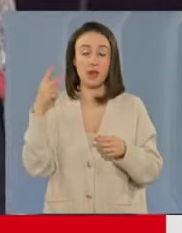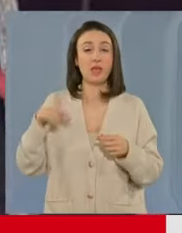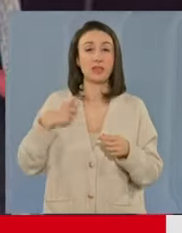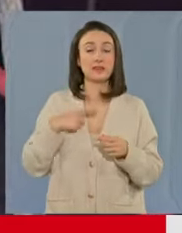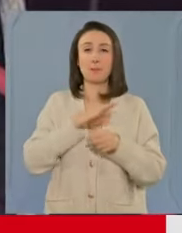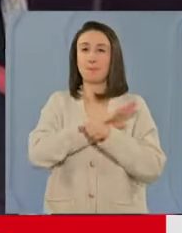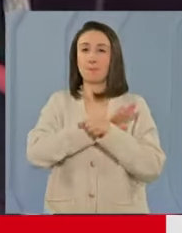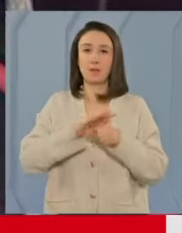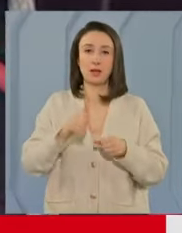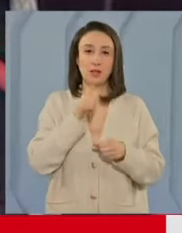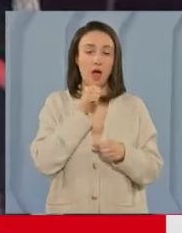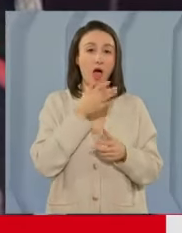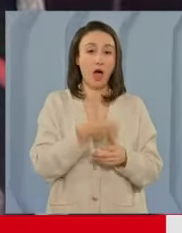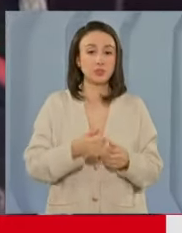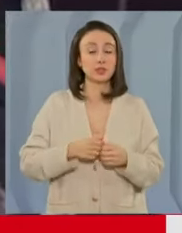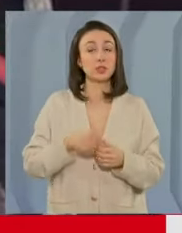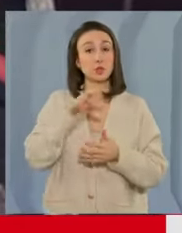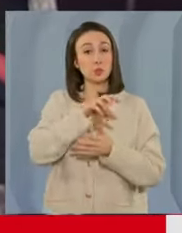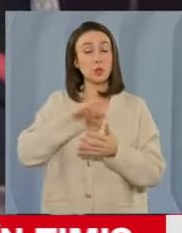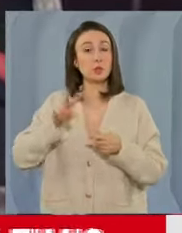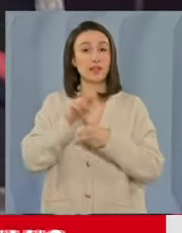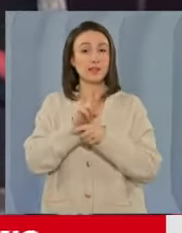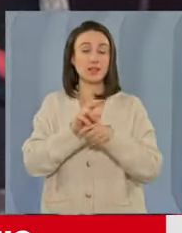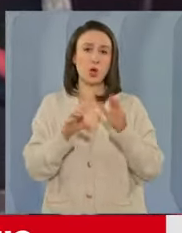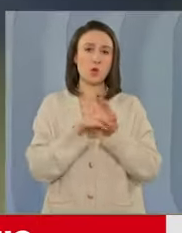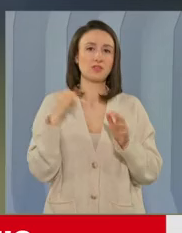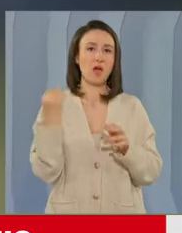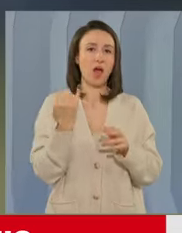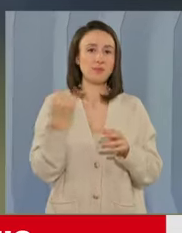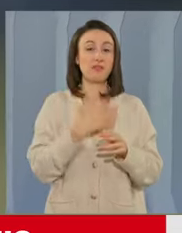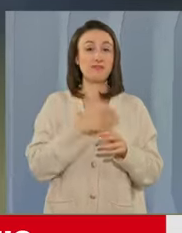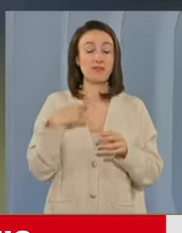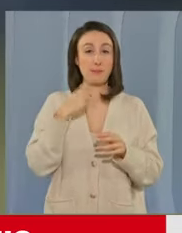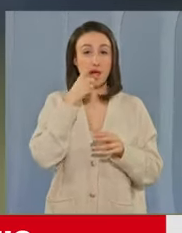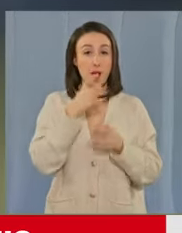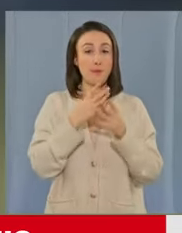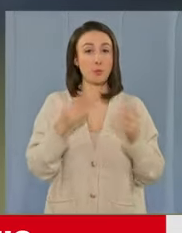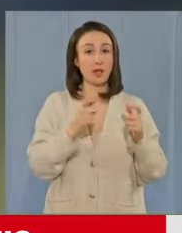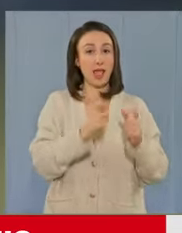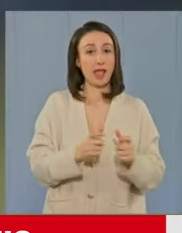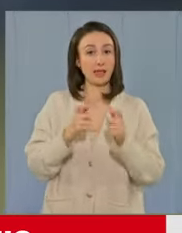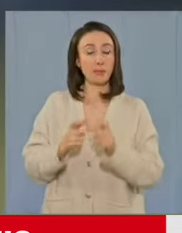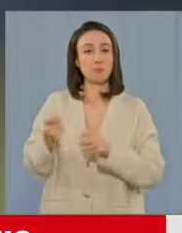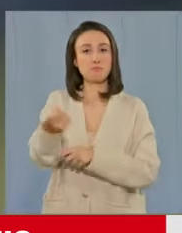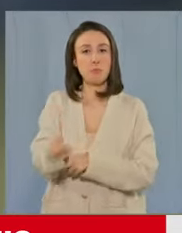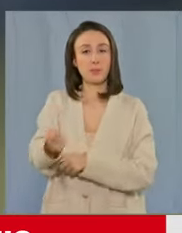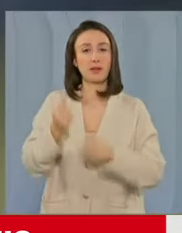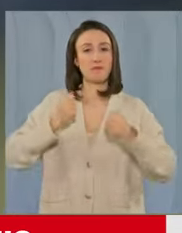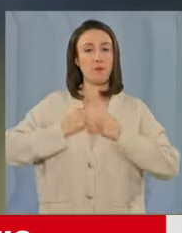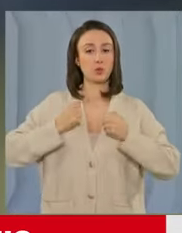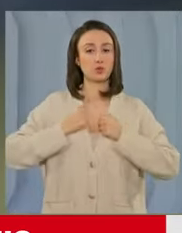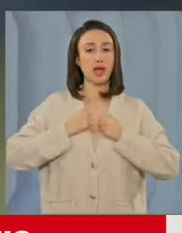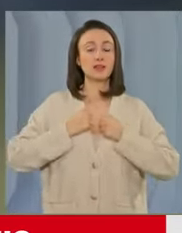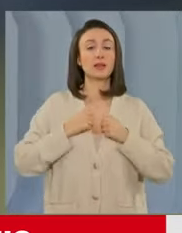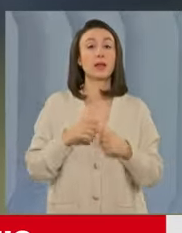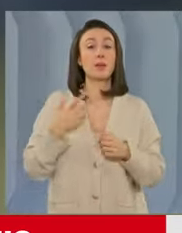înghițită de ape județul se află sub atenționare cot galben de vreme rea mai multe echipaje de pompieri și Voluntari svsu au intervenit pentru a